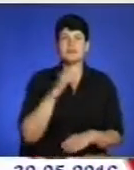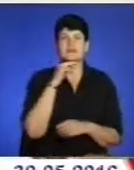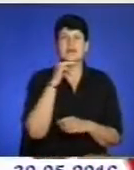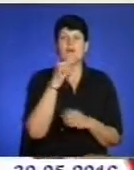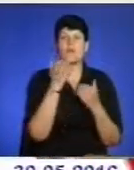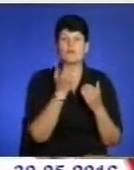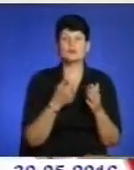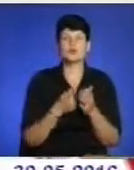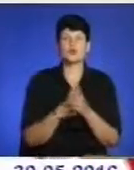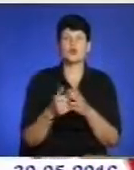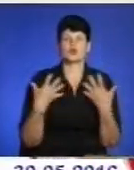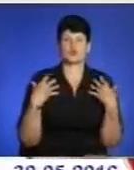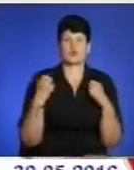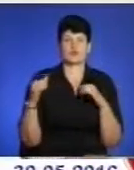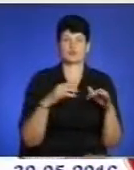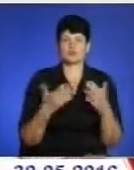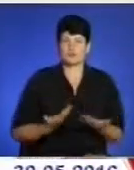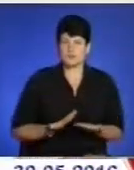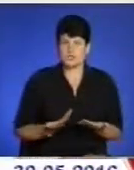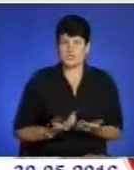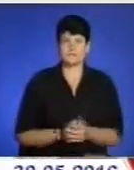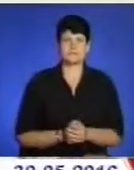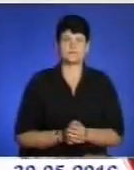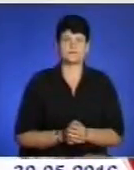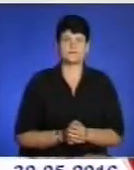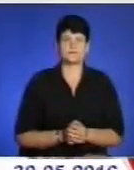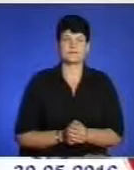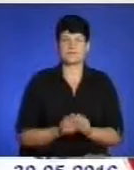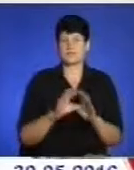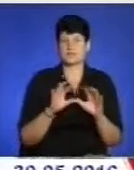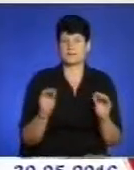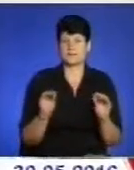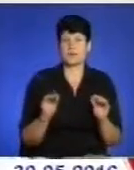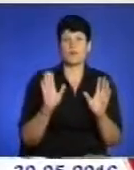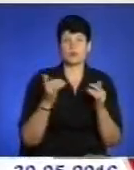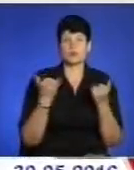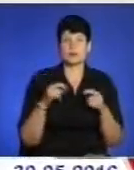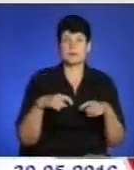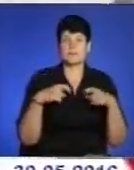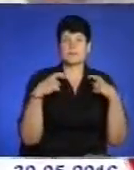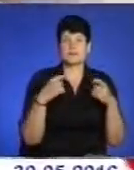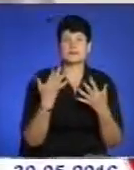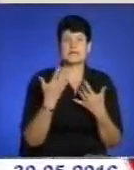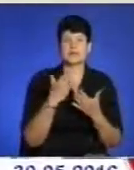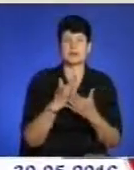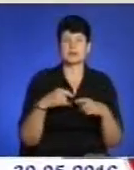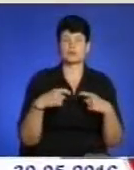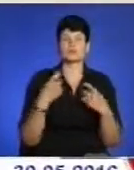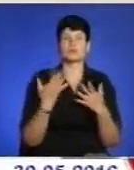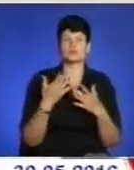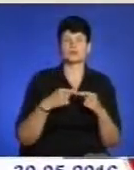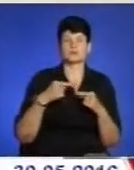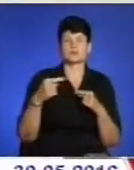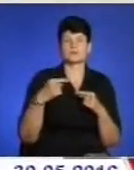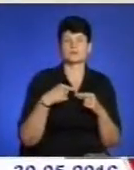хто щодня бігає, аби почуватися у відмінній фізичній формі, і ті, які спортом не займаються, але хочуть спробувати. Рухаємо